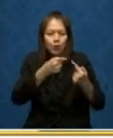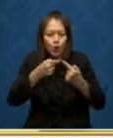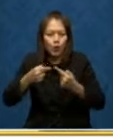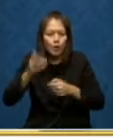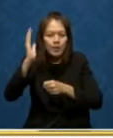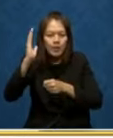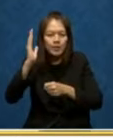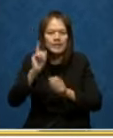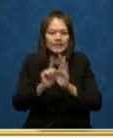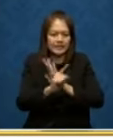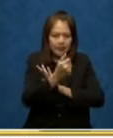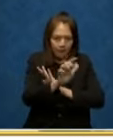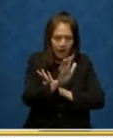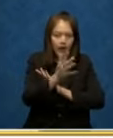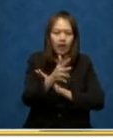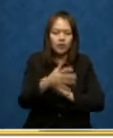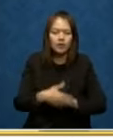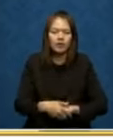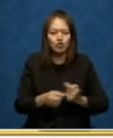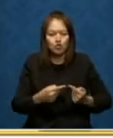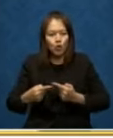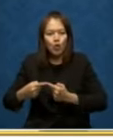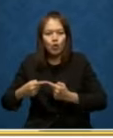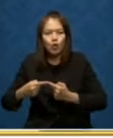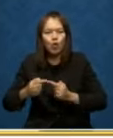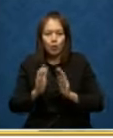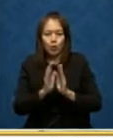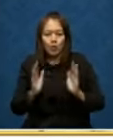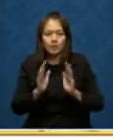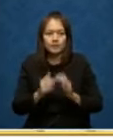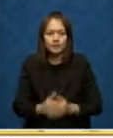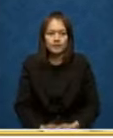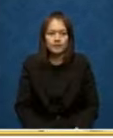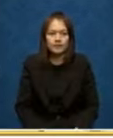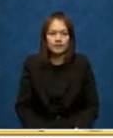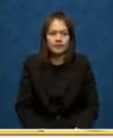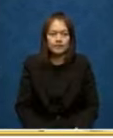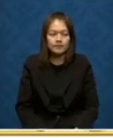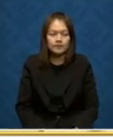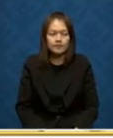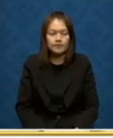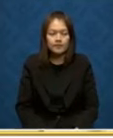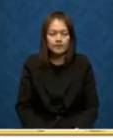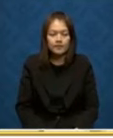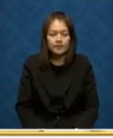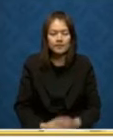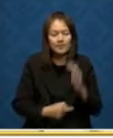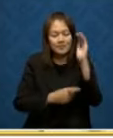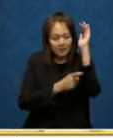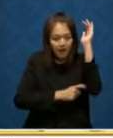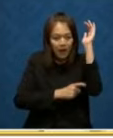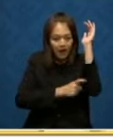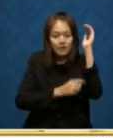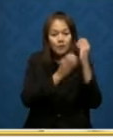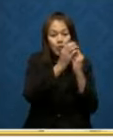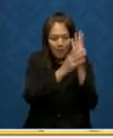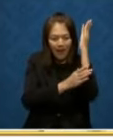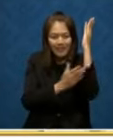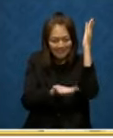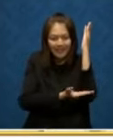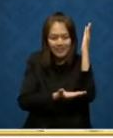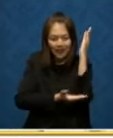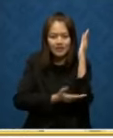ตอนนี้ครบ 15นาทีนะครับขออนุญาตท่านประธานขอบคุณครับท่านประธานครับในเรื่องไม้ยางพาราหรือต้นยาง